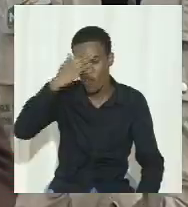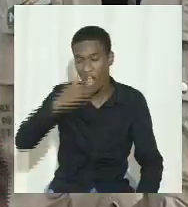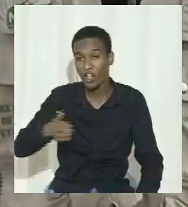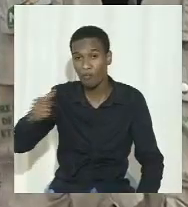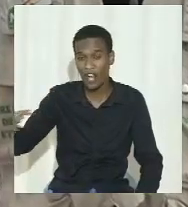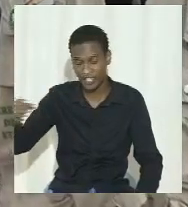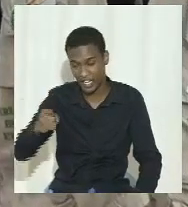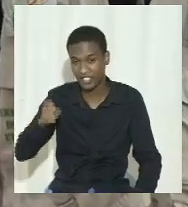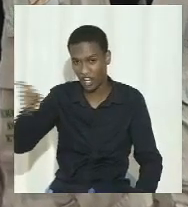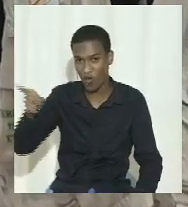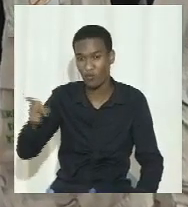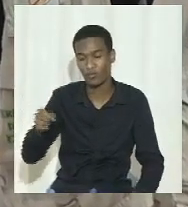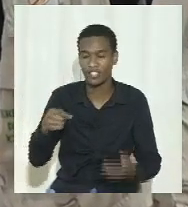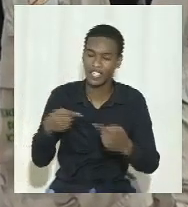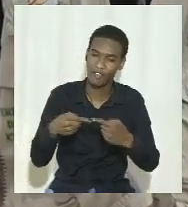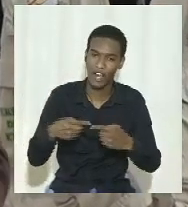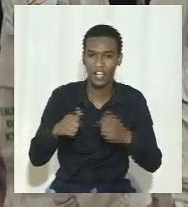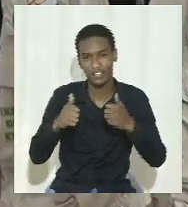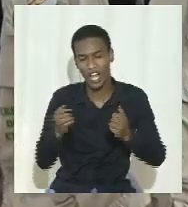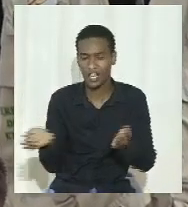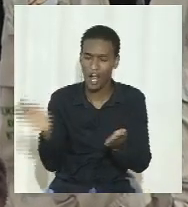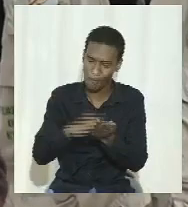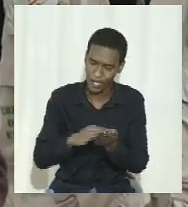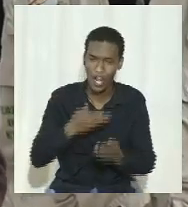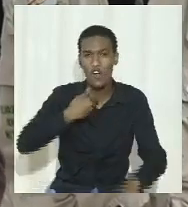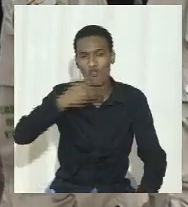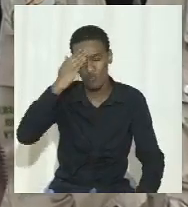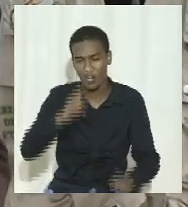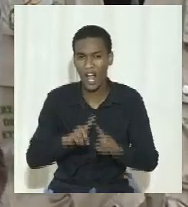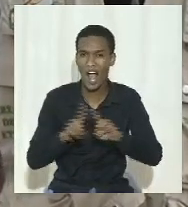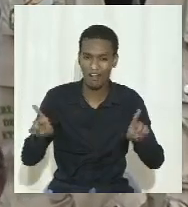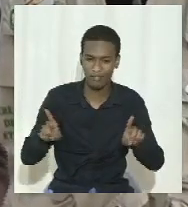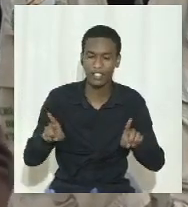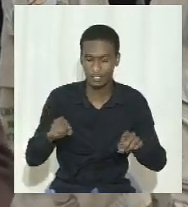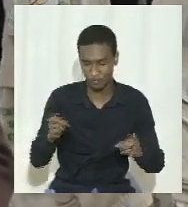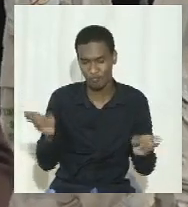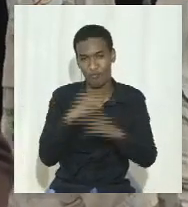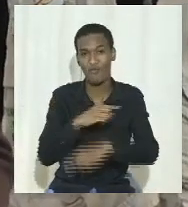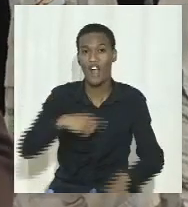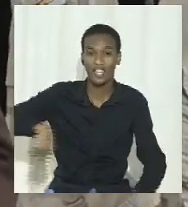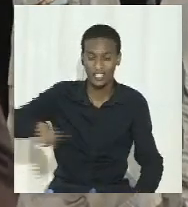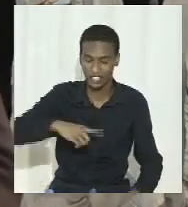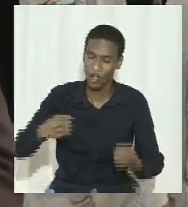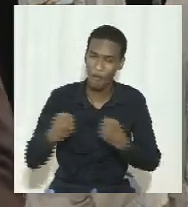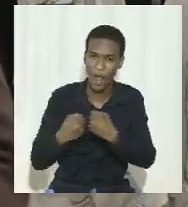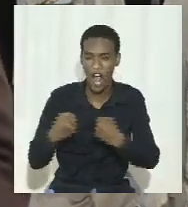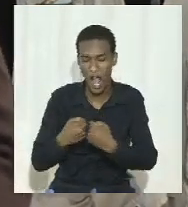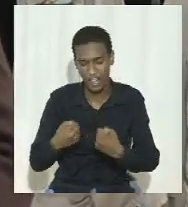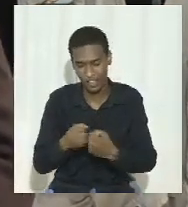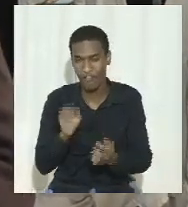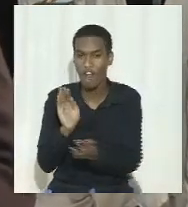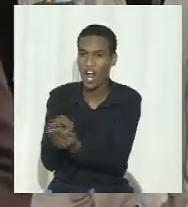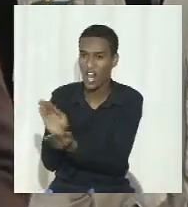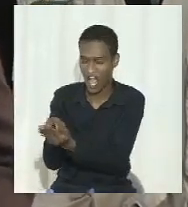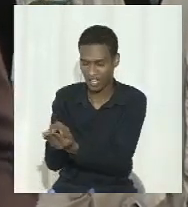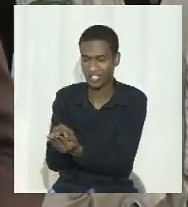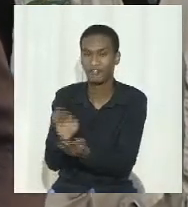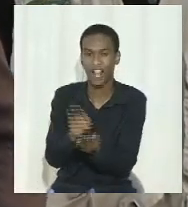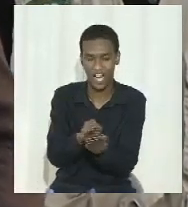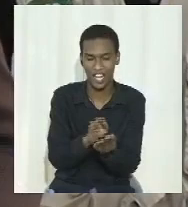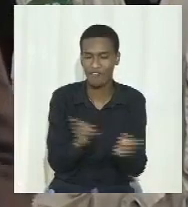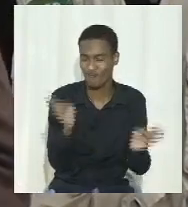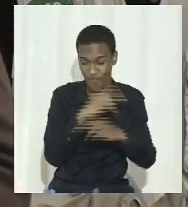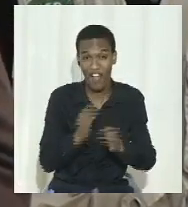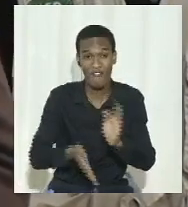koa mba hahafahantsika manao miady amin'ilay valala amin'ny velaran-tany bebe kokoa amin'izay fotoana